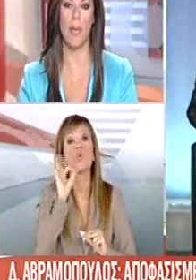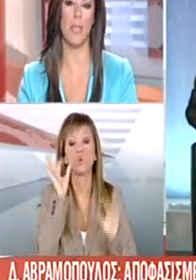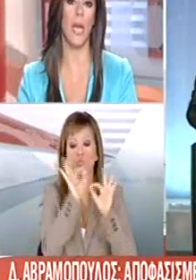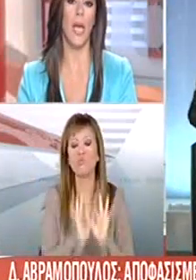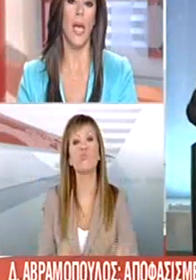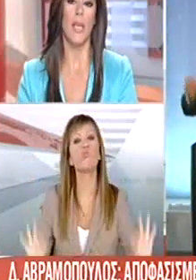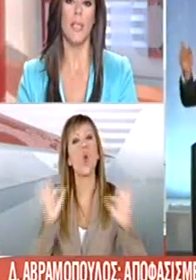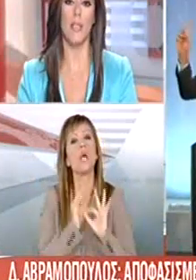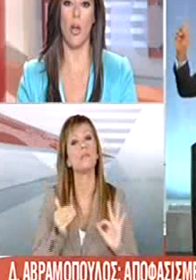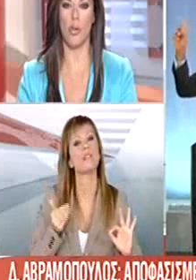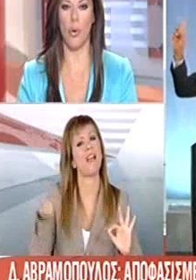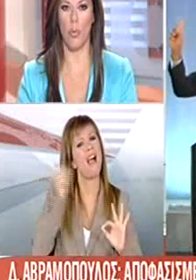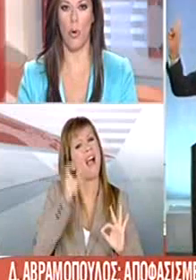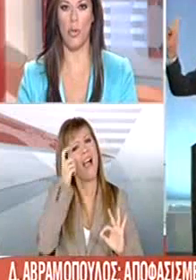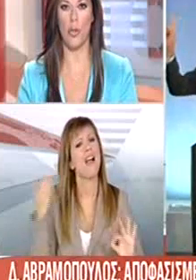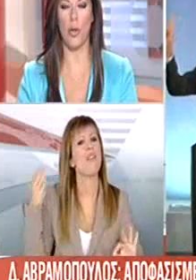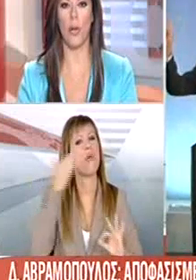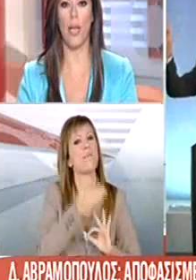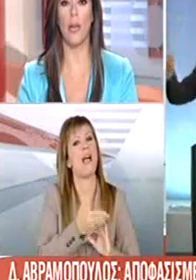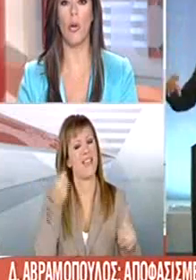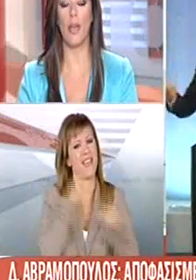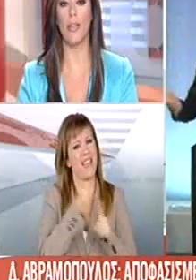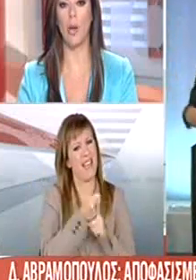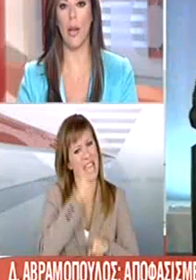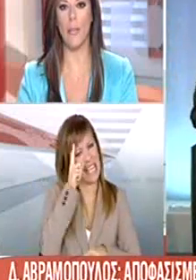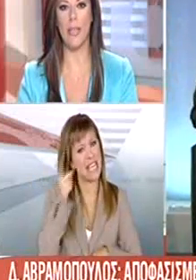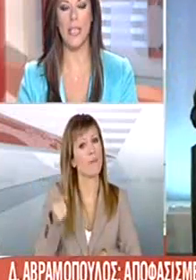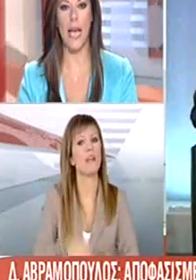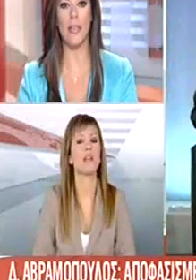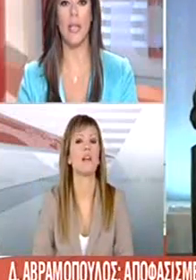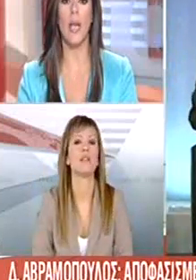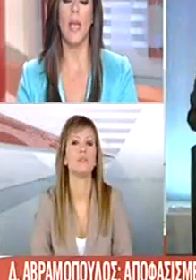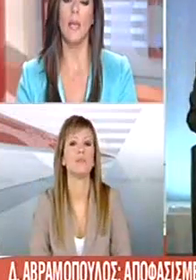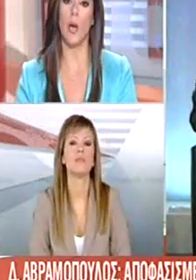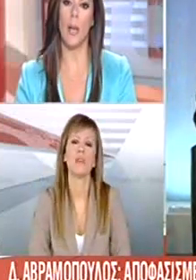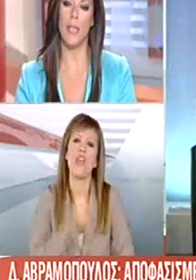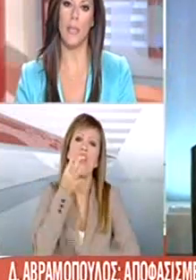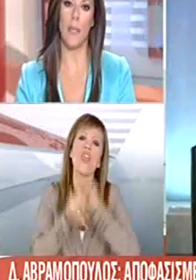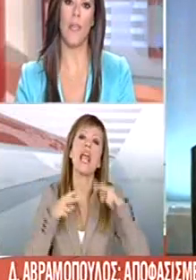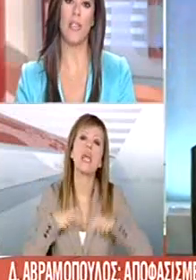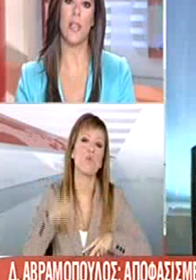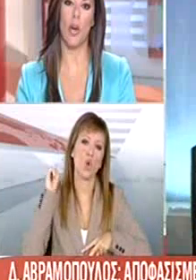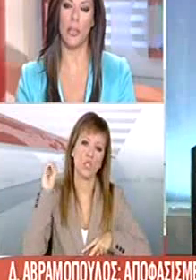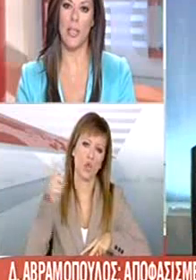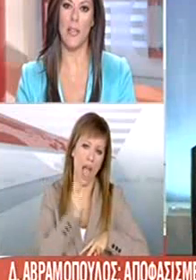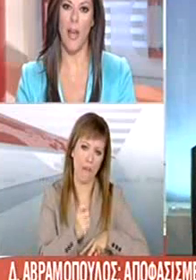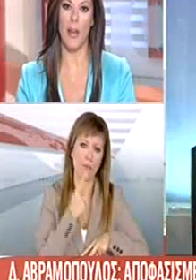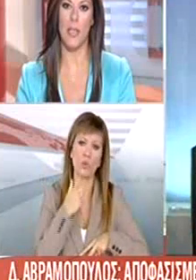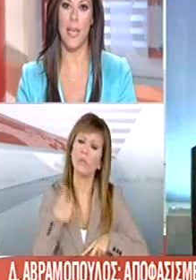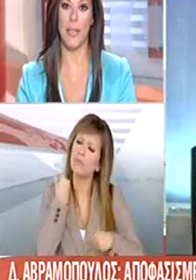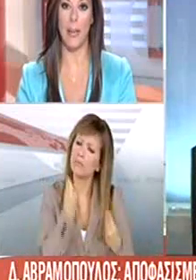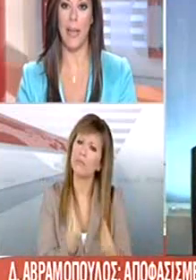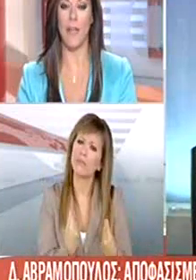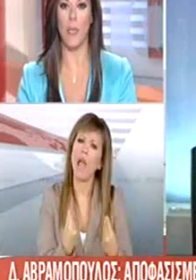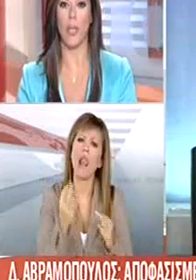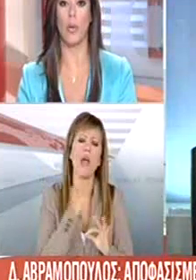πρωθυπουργική επίσκεψη. Στις δηλώσεις του, ο Υπουργός Εξωτερικών έκανε λόγο για θετικό κλίμα στη συνάντηση, υπογράμμισε την αποφασιστικότητα της